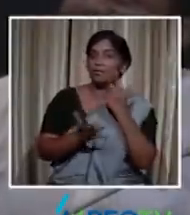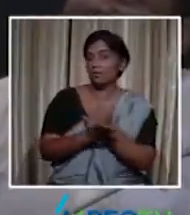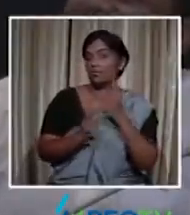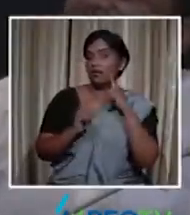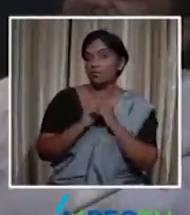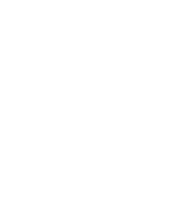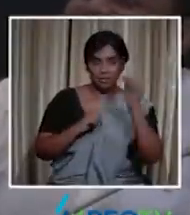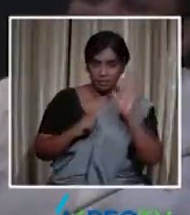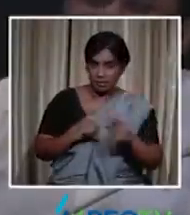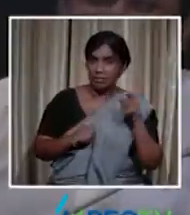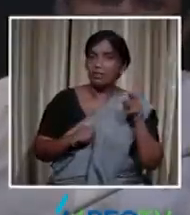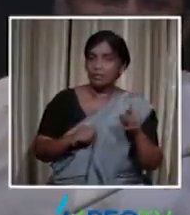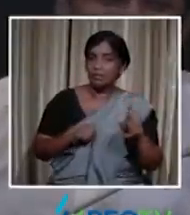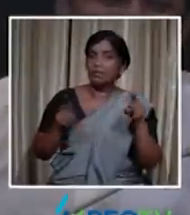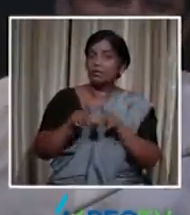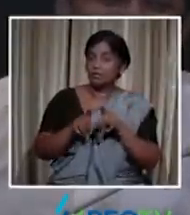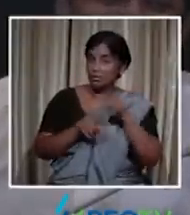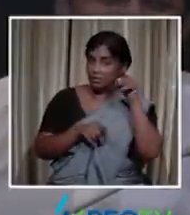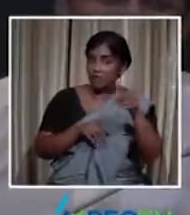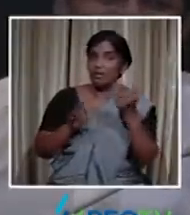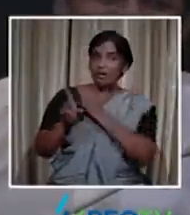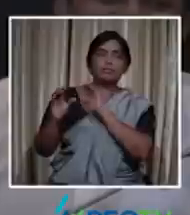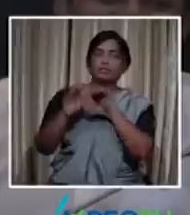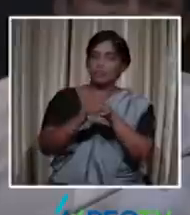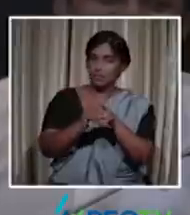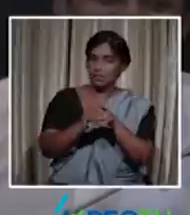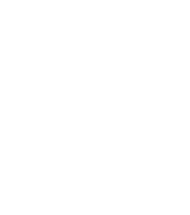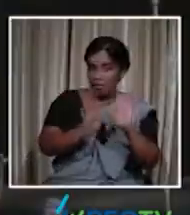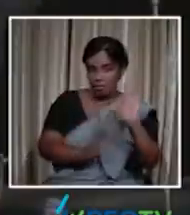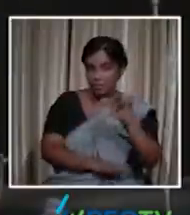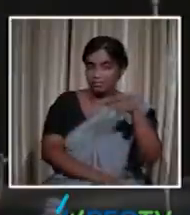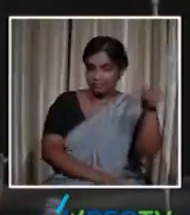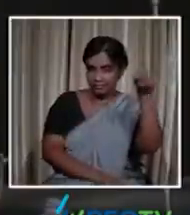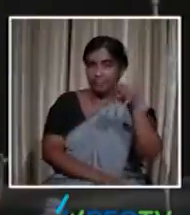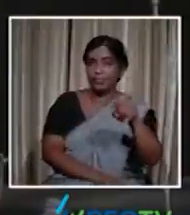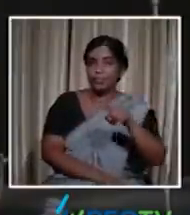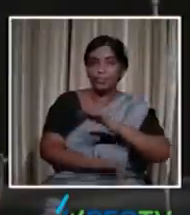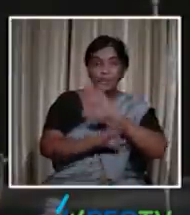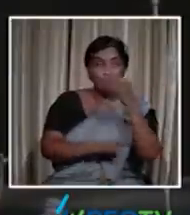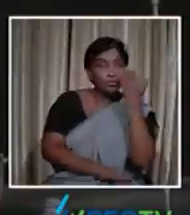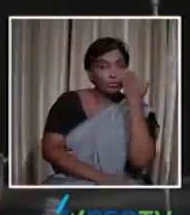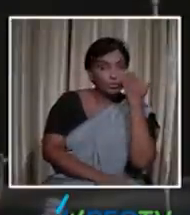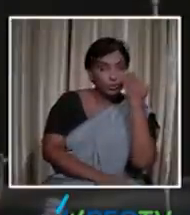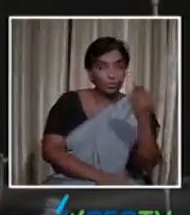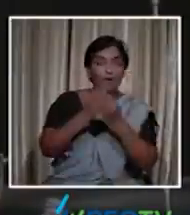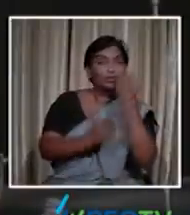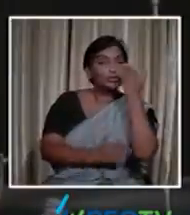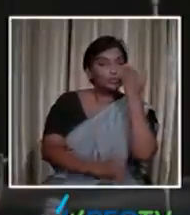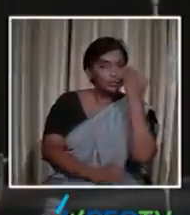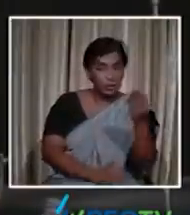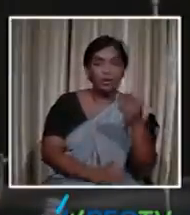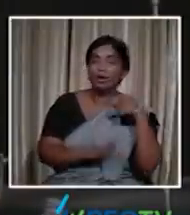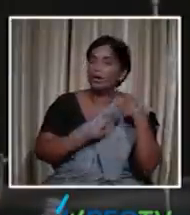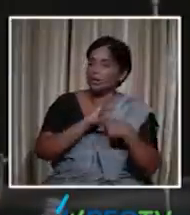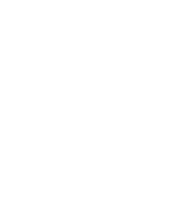ගොඩදාන්න කටයුතු කරන්න ඕනේ කියලා. ඒ අනුව තමයි තුමාලගේ පැත්තේ කීප දෙනෙක් ඇවිල්ලා අනුතුරු බාරගත්තේ. මේ රූපේ දකින්නවනම් මේ පින්තූරේ දකින්නවනම් මේ